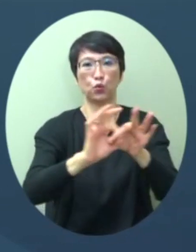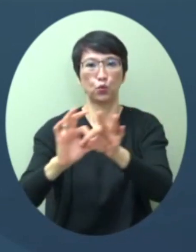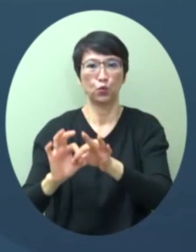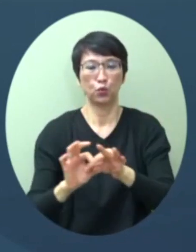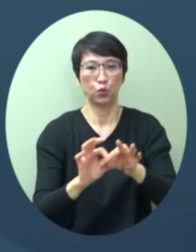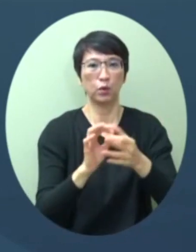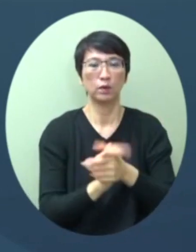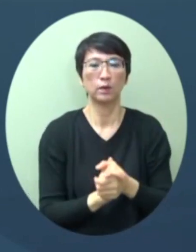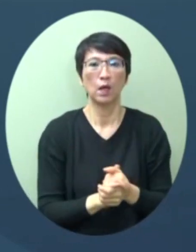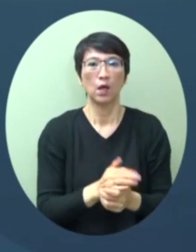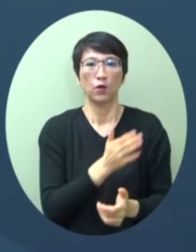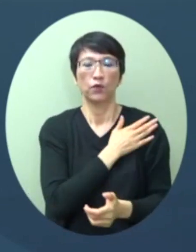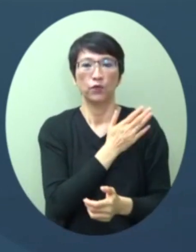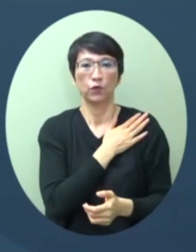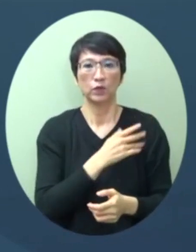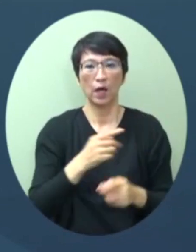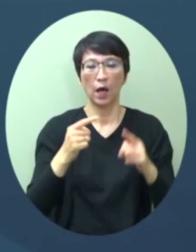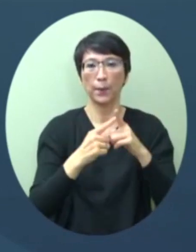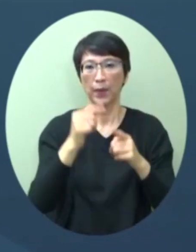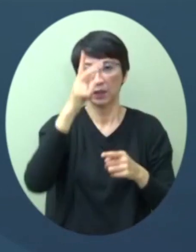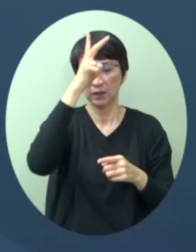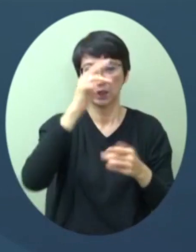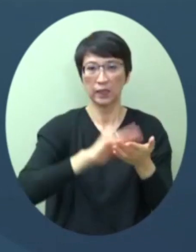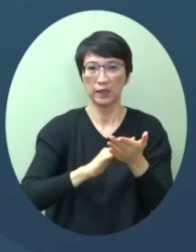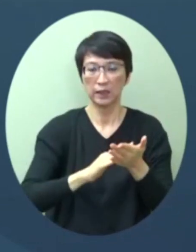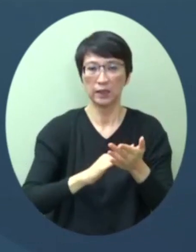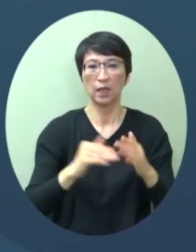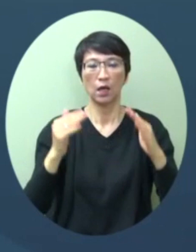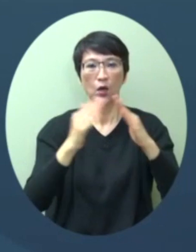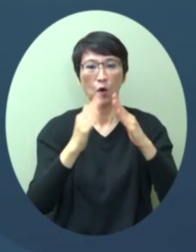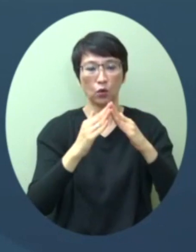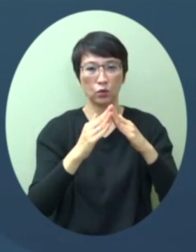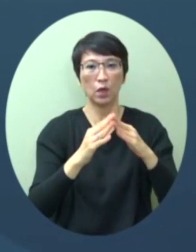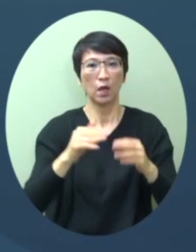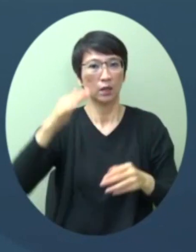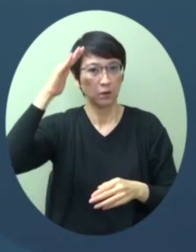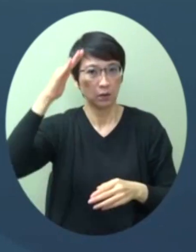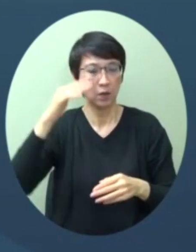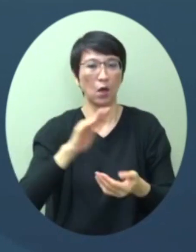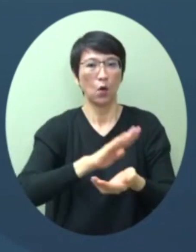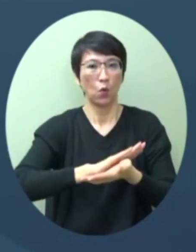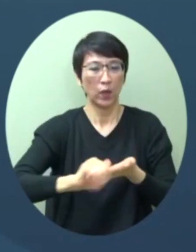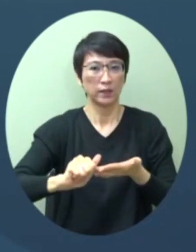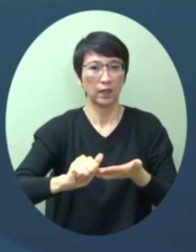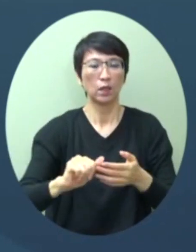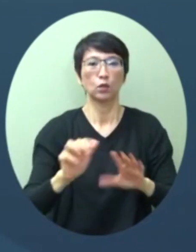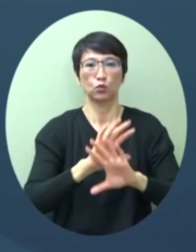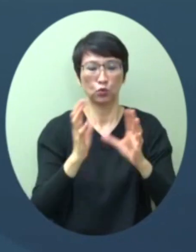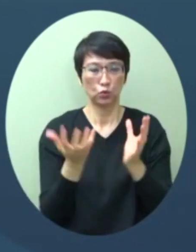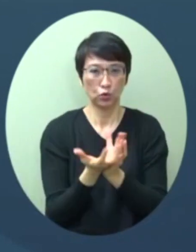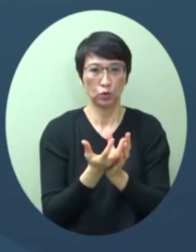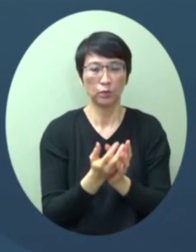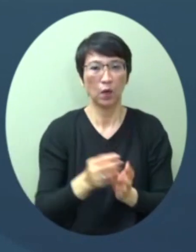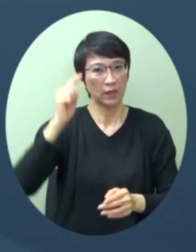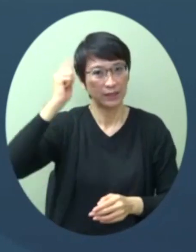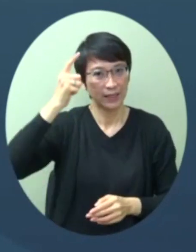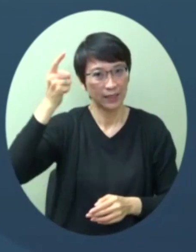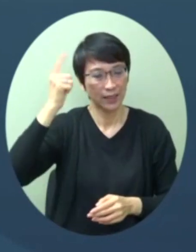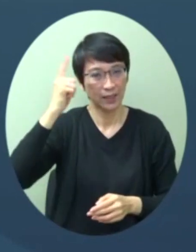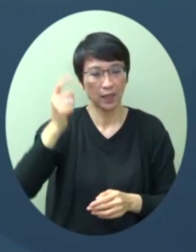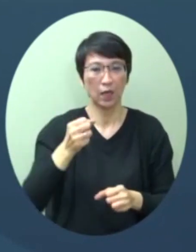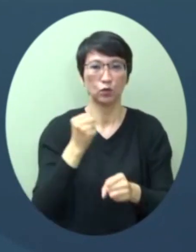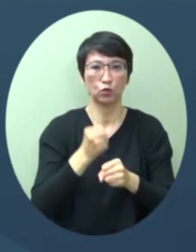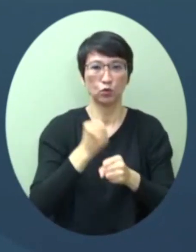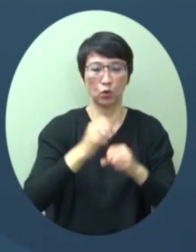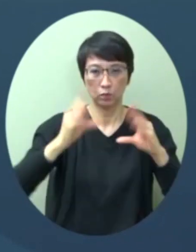主导的部门即民政事务署和房屋署紀律部队衛生部门是完成每一晚的任务